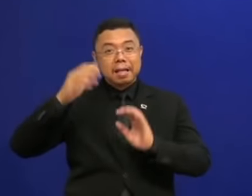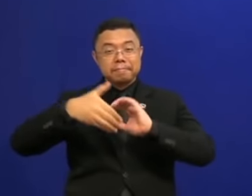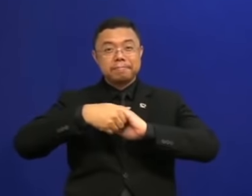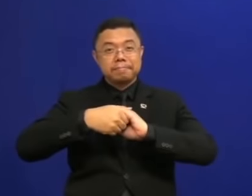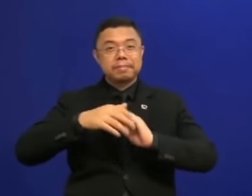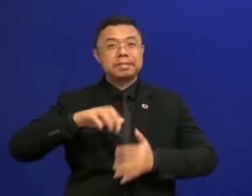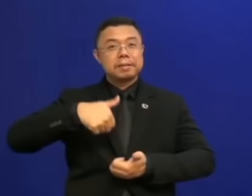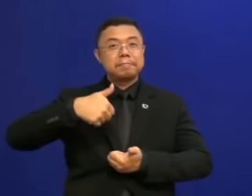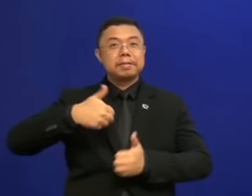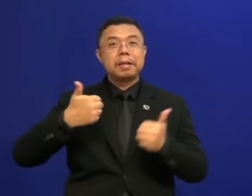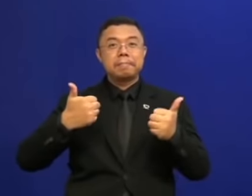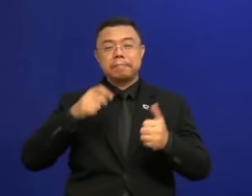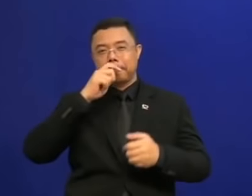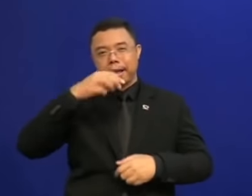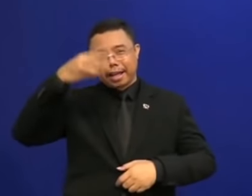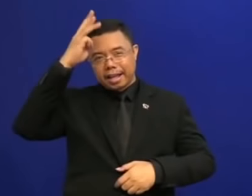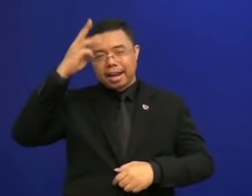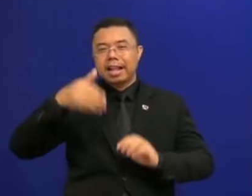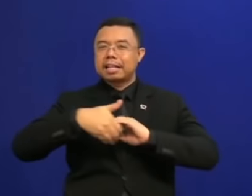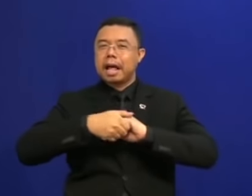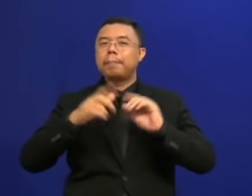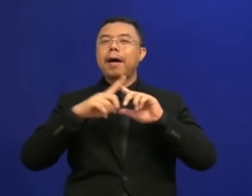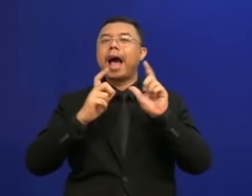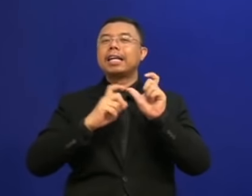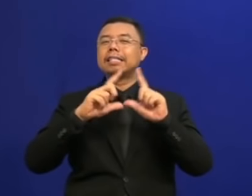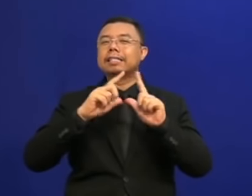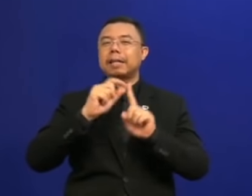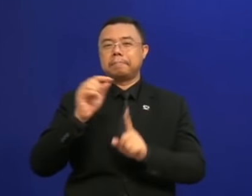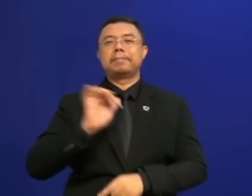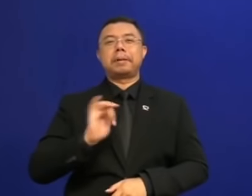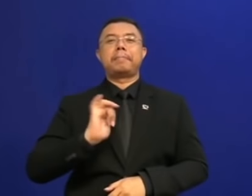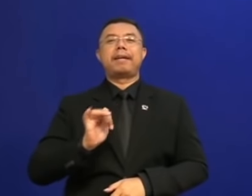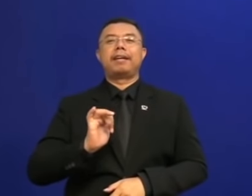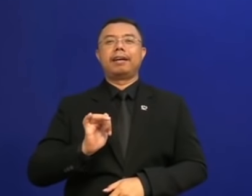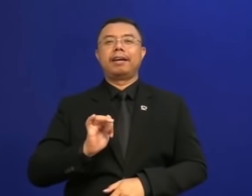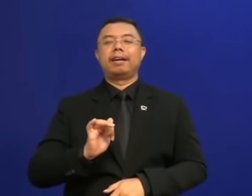berkemas-kemas Pak Eras gitu. Salam asap sama itu.